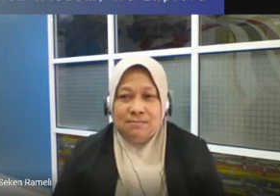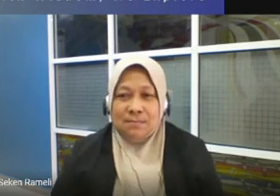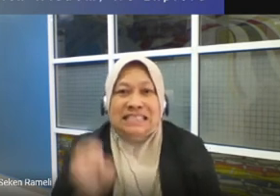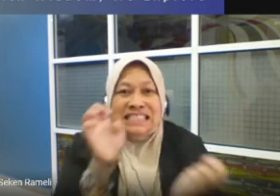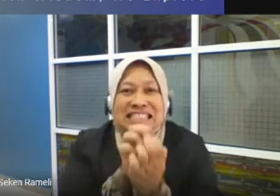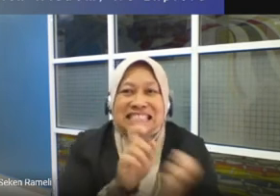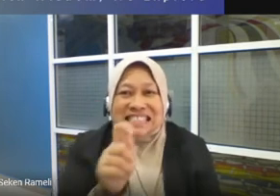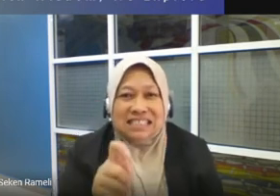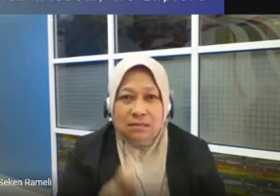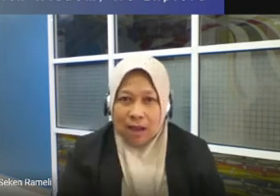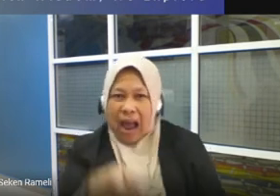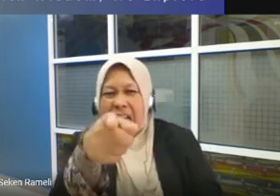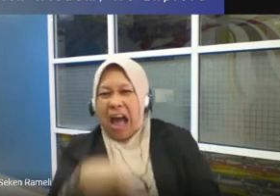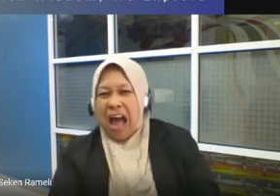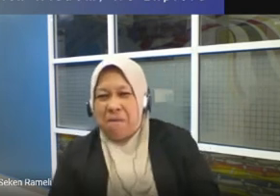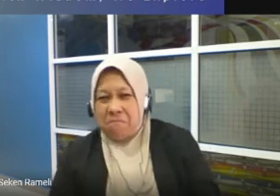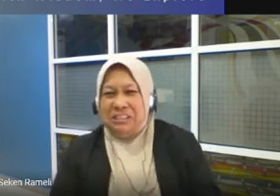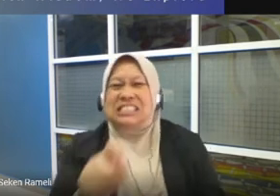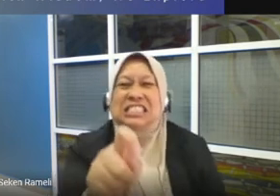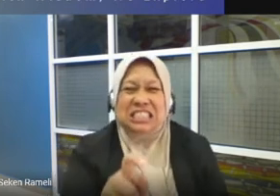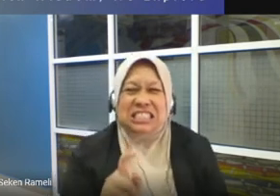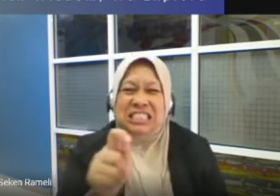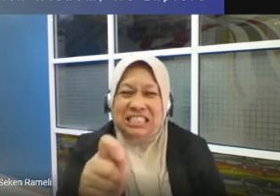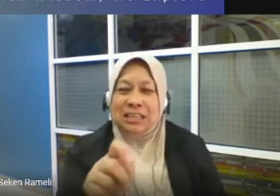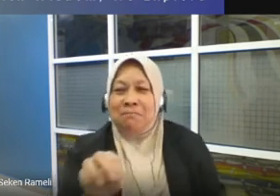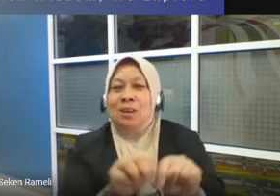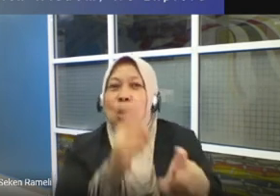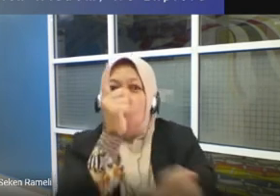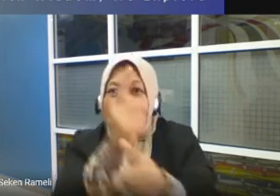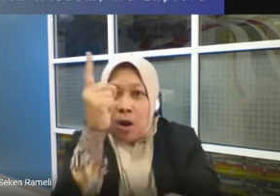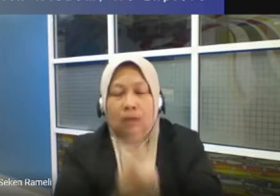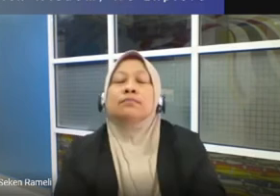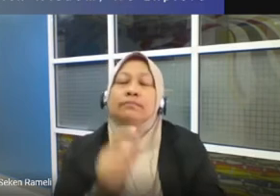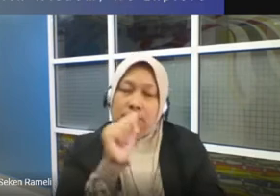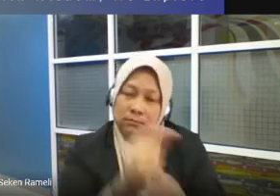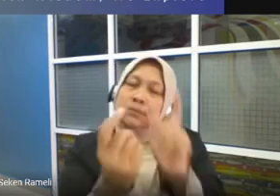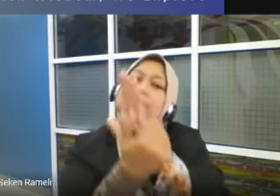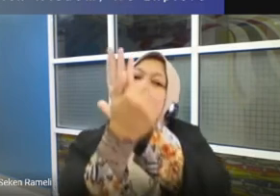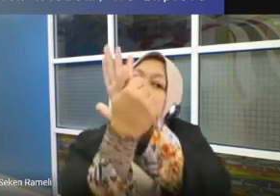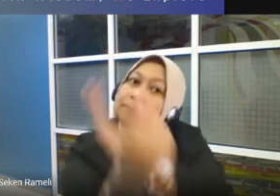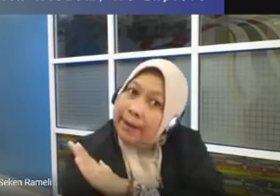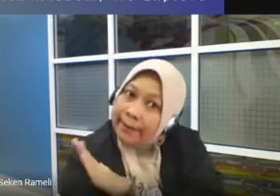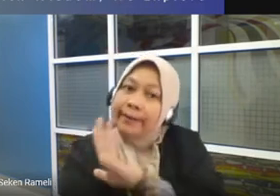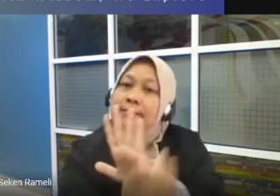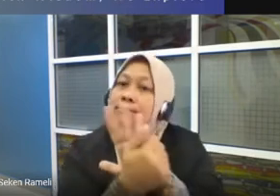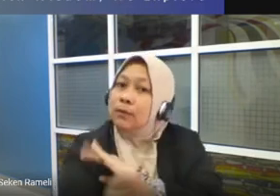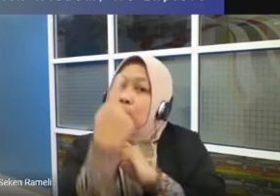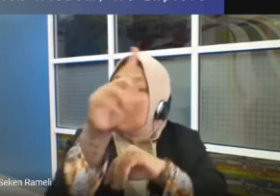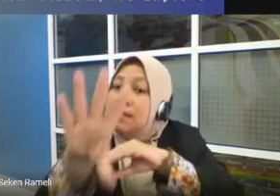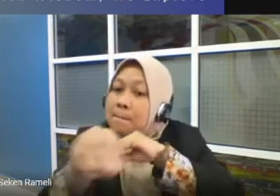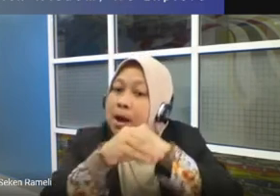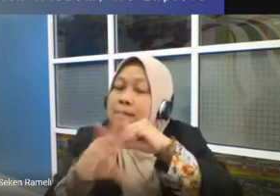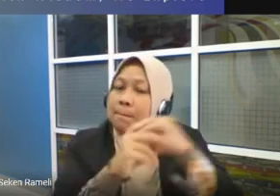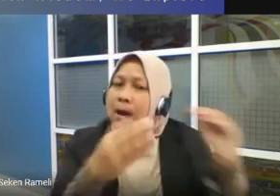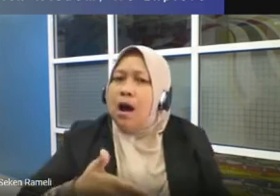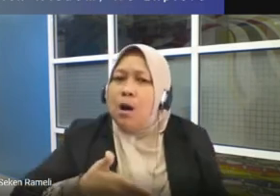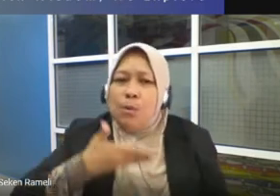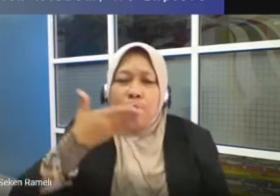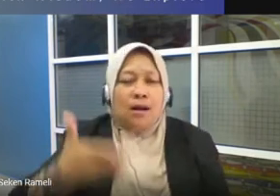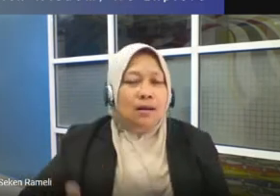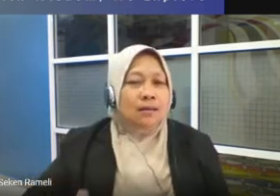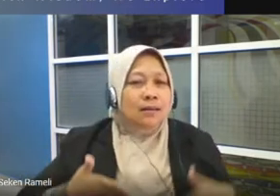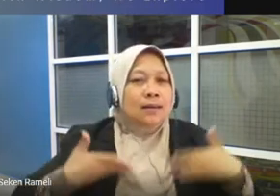orang akan kata macam poyo, but actually that's the skill kan? Wah, itu kemahiran ya sebenarnya untuk menambahkan aura kita